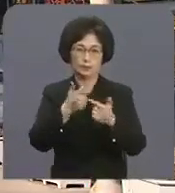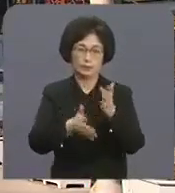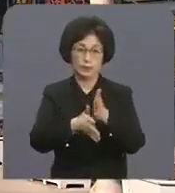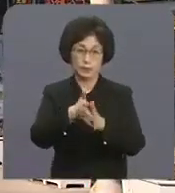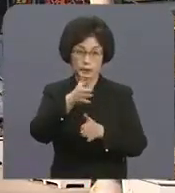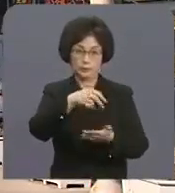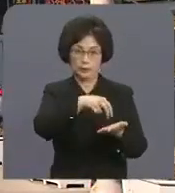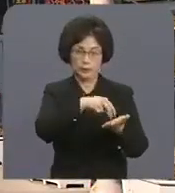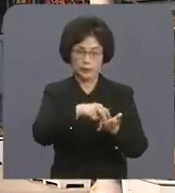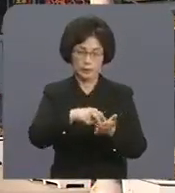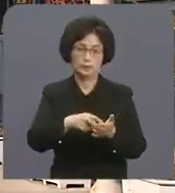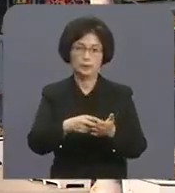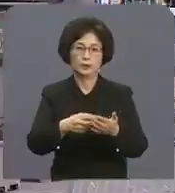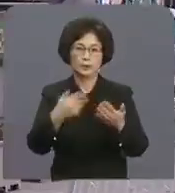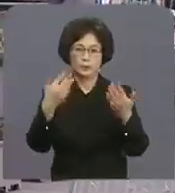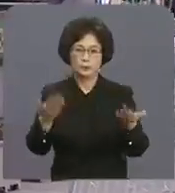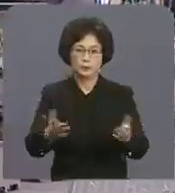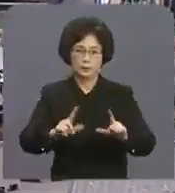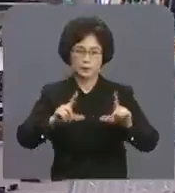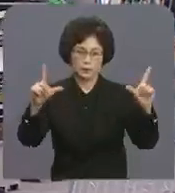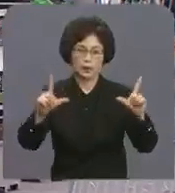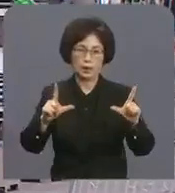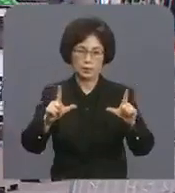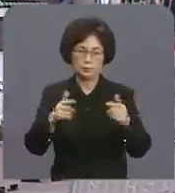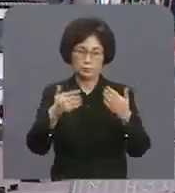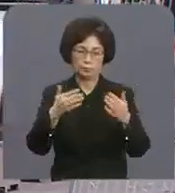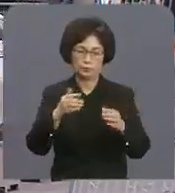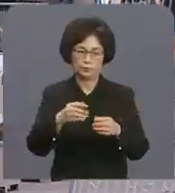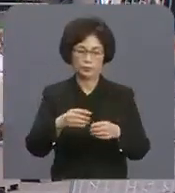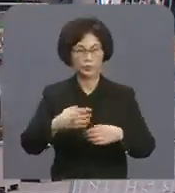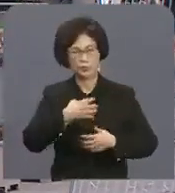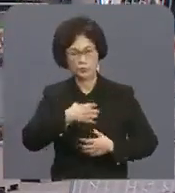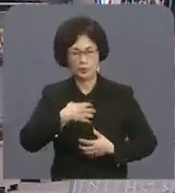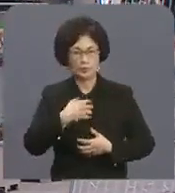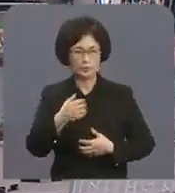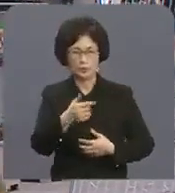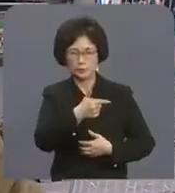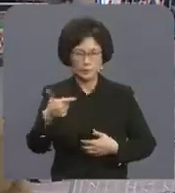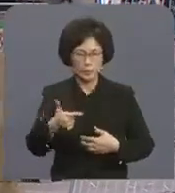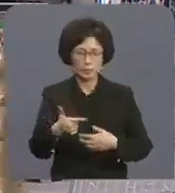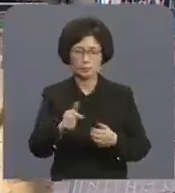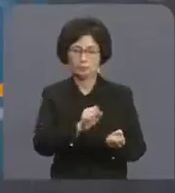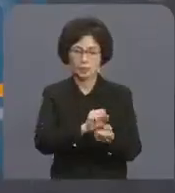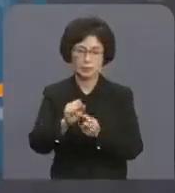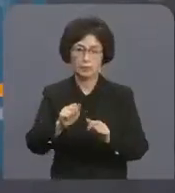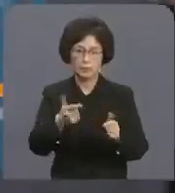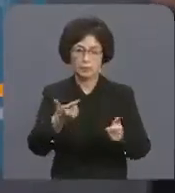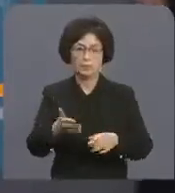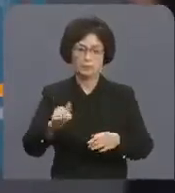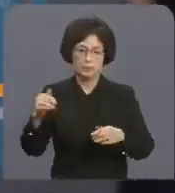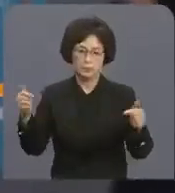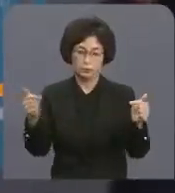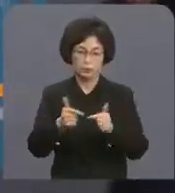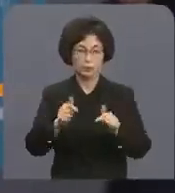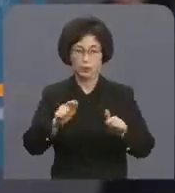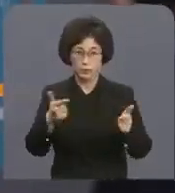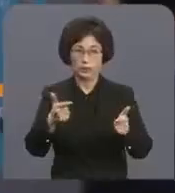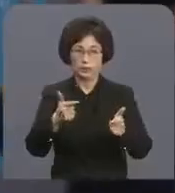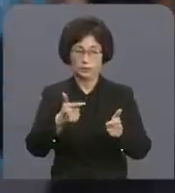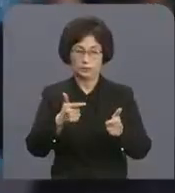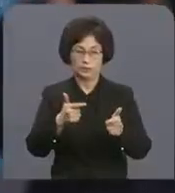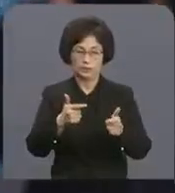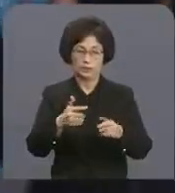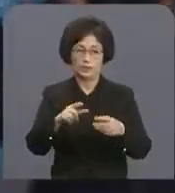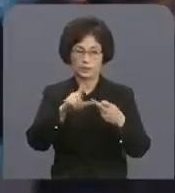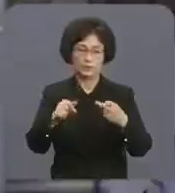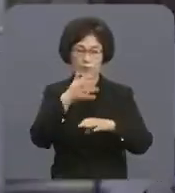방역당국은 성탄절 연휴 중 우려할 만한 급증세는 나타나지 않았지만 일상적 감염 확산세는 꺾이지 않았다며